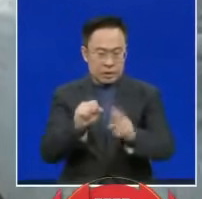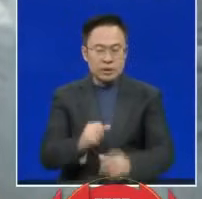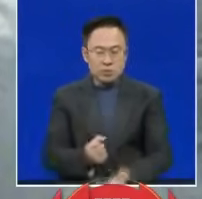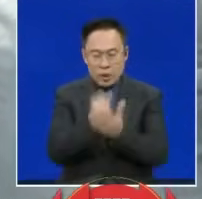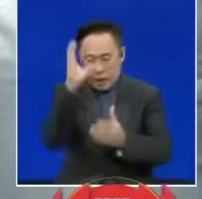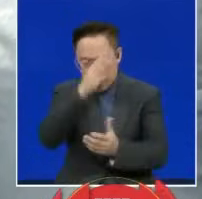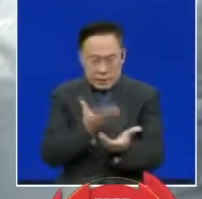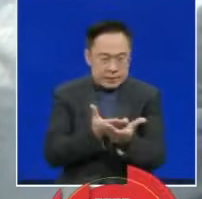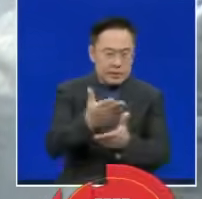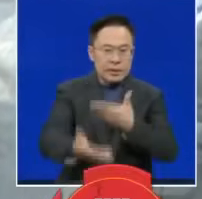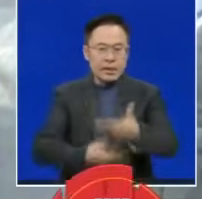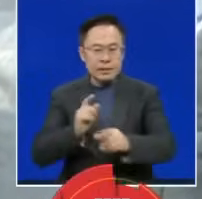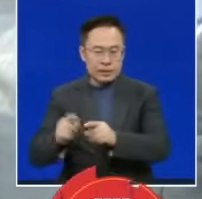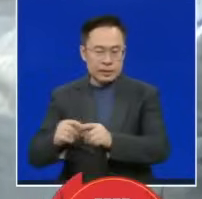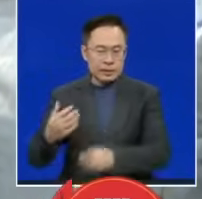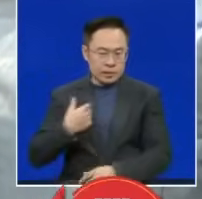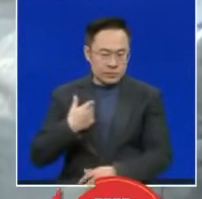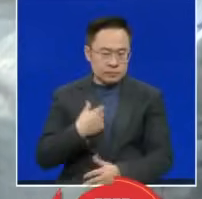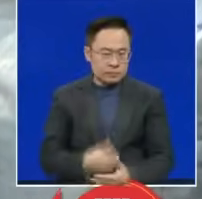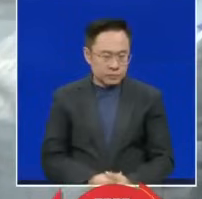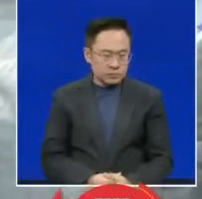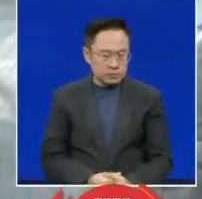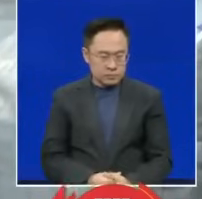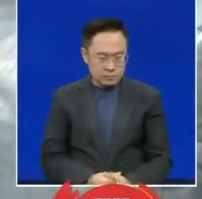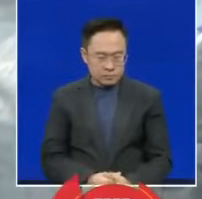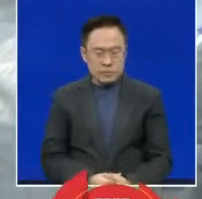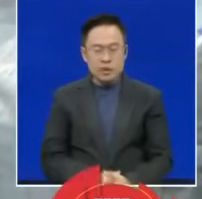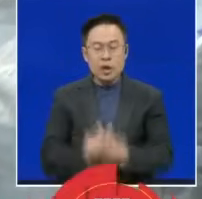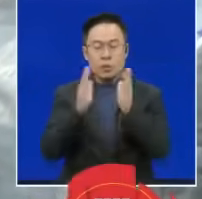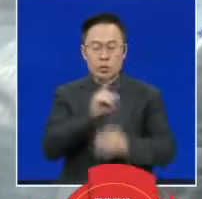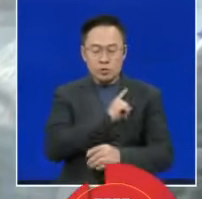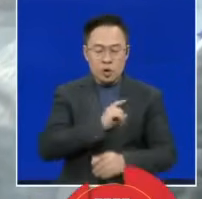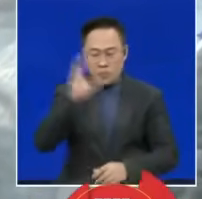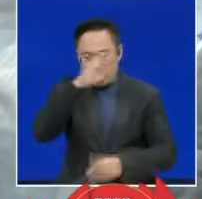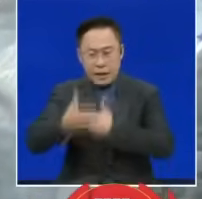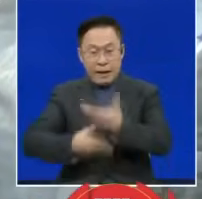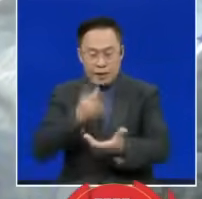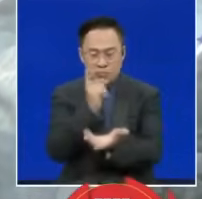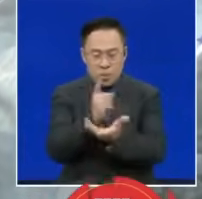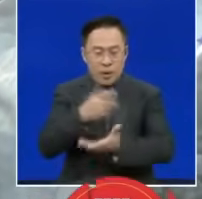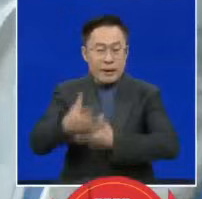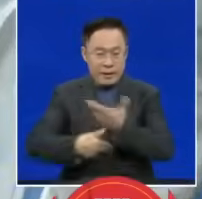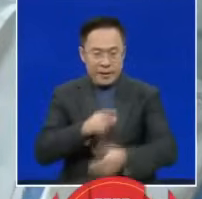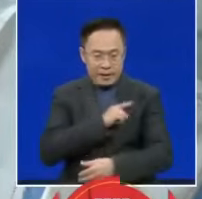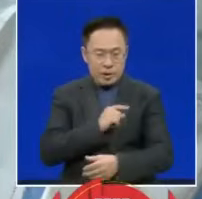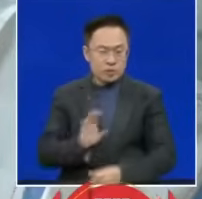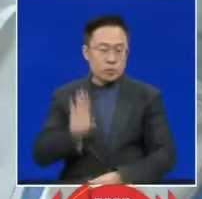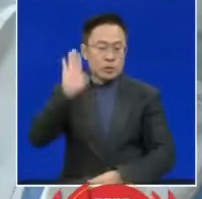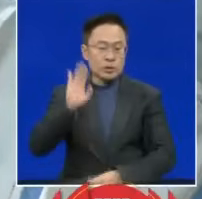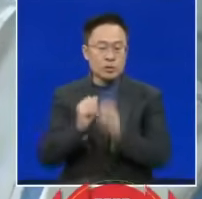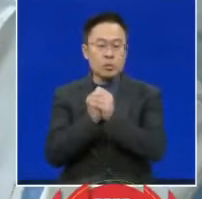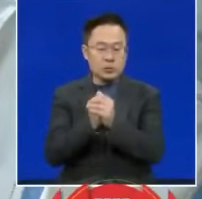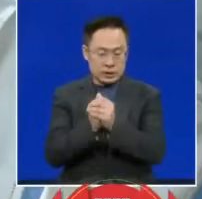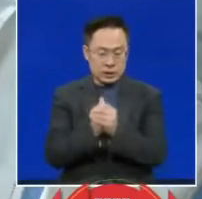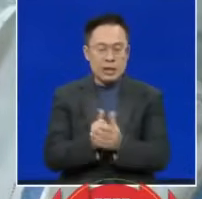หน้าให้เจ้าเดียวตอนนี้ยังไม่เจอข้อมูลให้กับเจ้าอื่นนะส่วนบริษัทที่รับซื้อแคดเมียมไปเขบอกมีแต่ชื่อคนจีนฮะการซื้อขาย